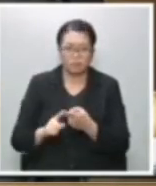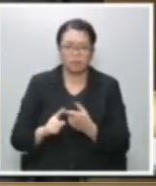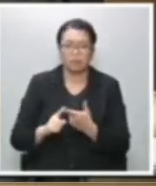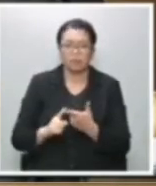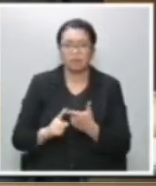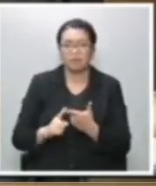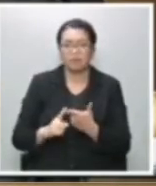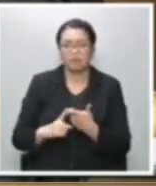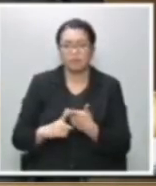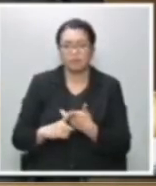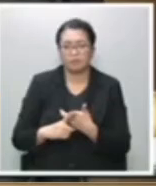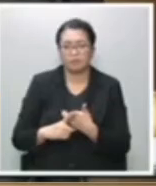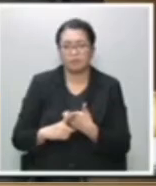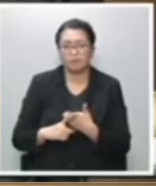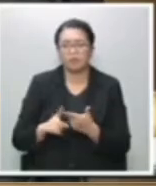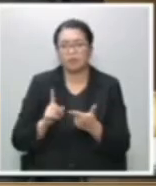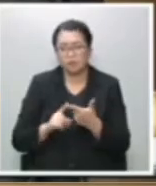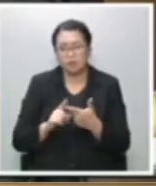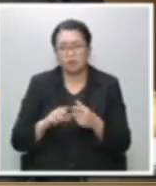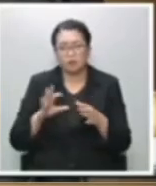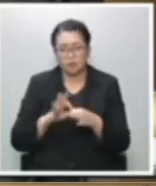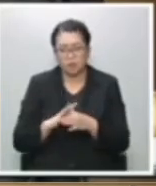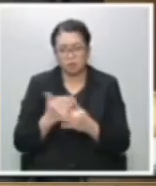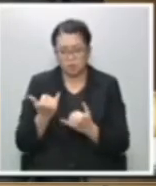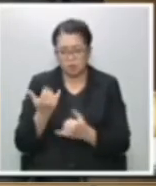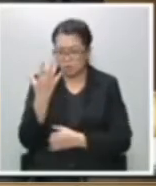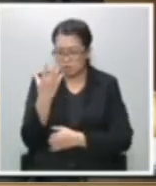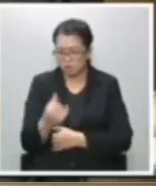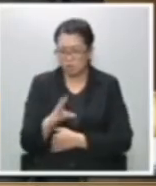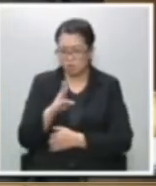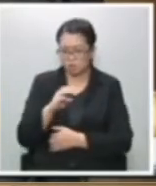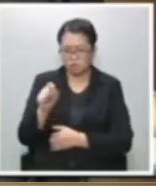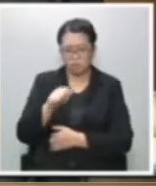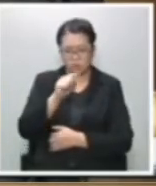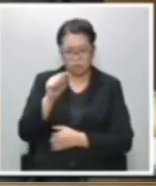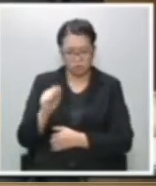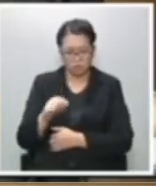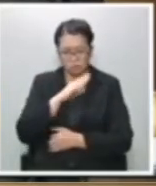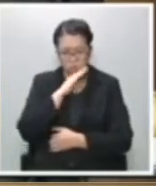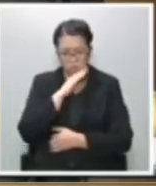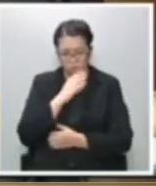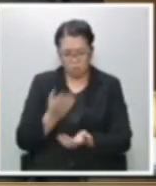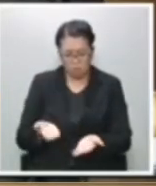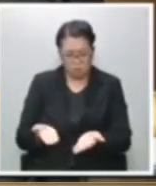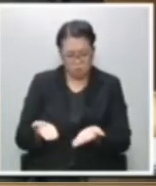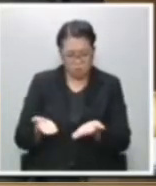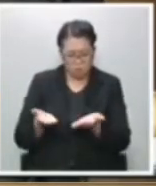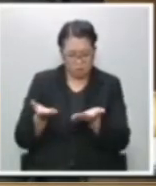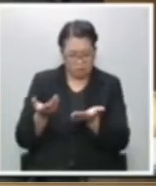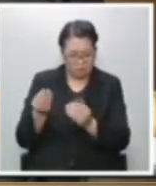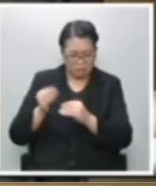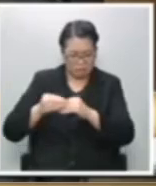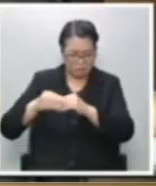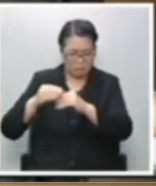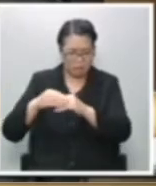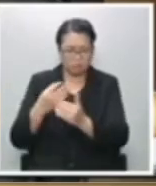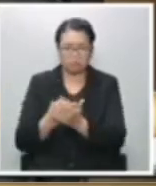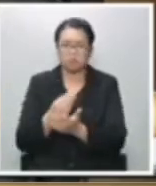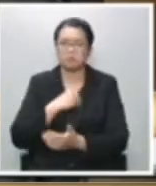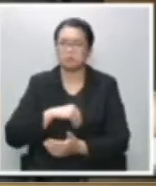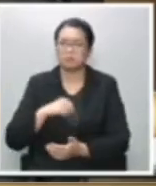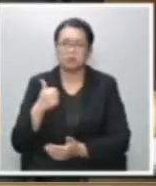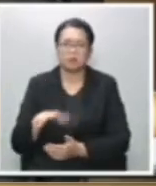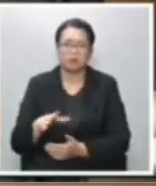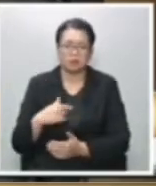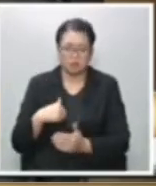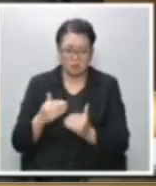ยังเป็นผลผิดเนี่ยเหลือ 60% เพราะนั้นถึงจะขึ้นไปก็ไม่ได้ตังค์เคยทำได้ร้อย